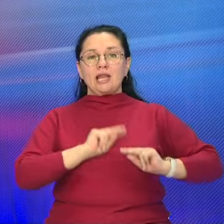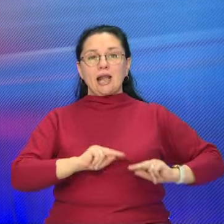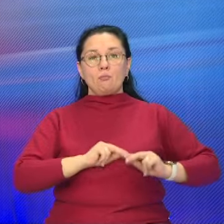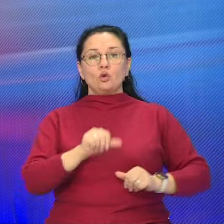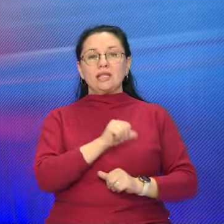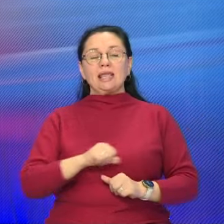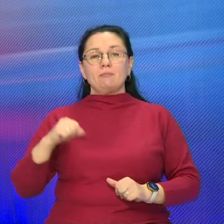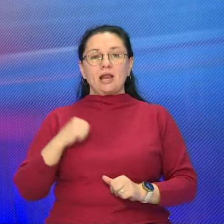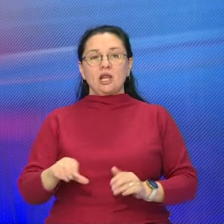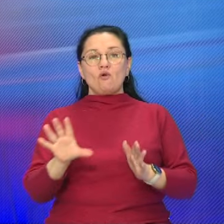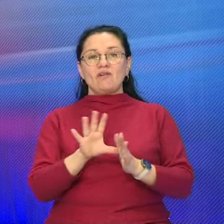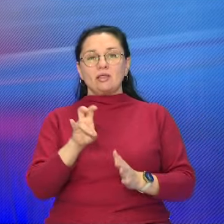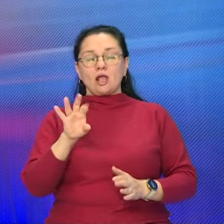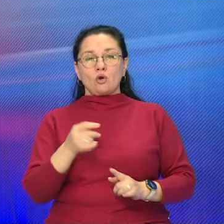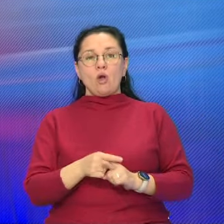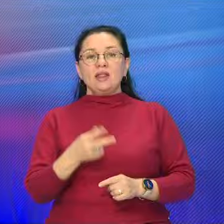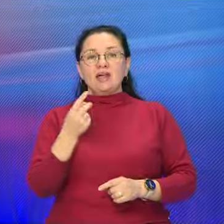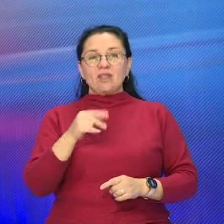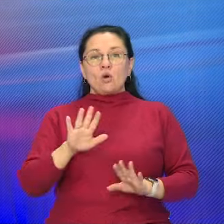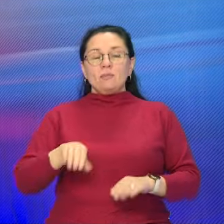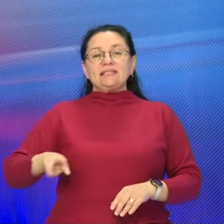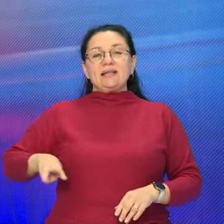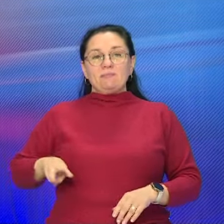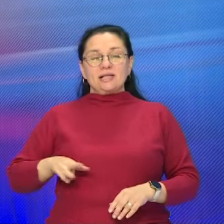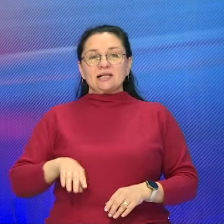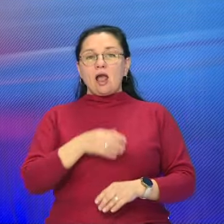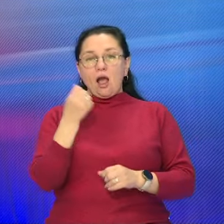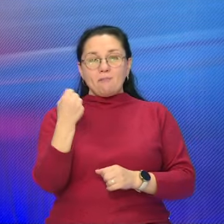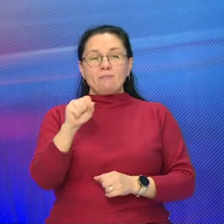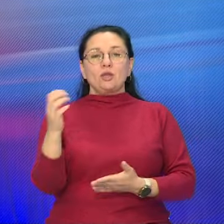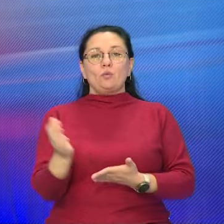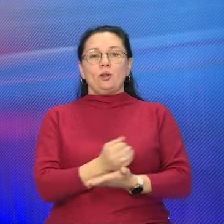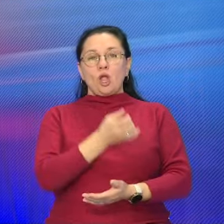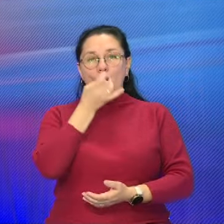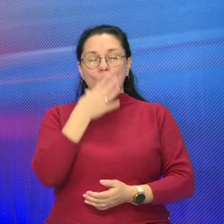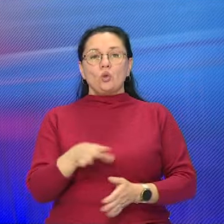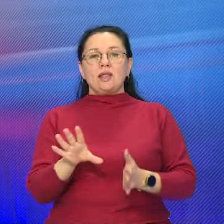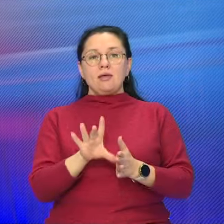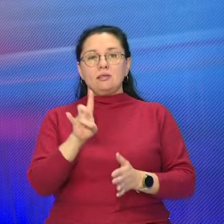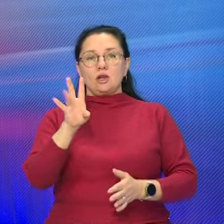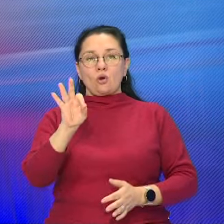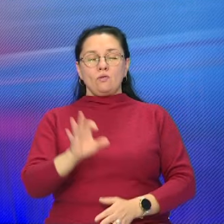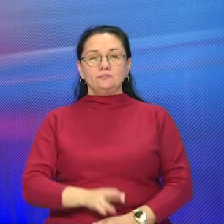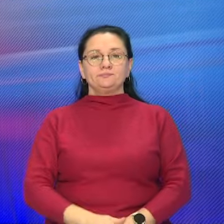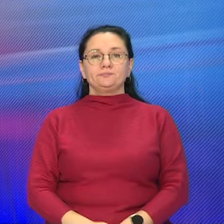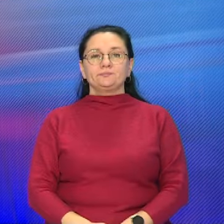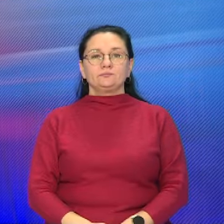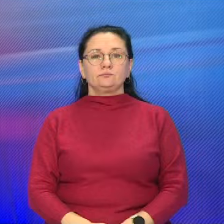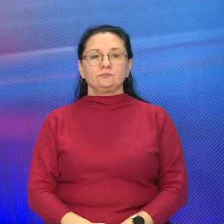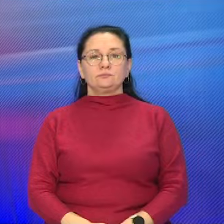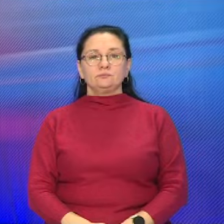Магілёў Энерга, на другім Мінск Энерга. Заслужаную перамогу атрымала каманда Гродна Энерга.